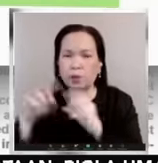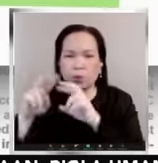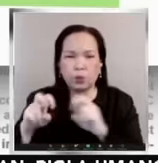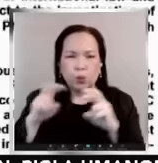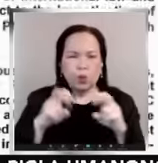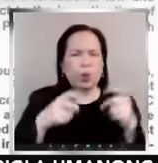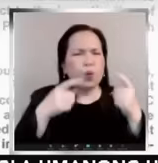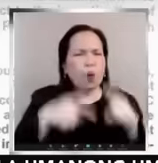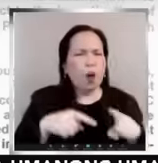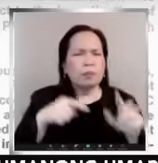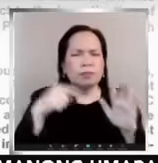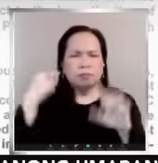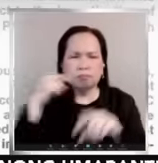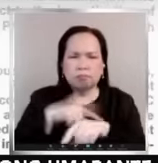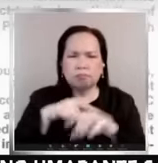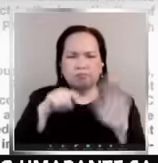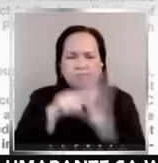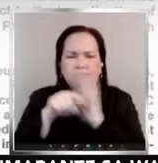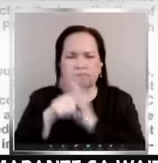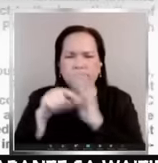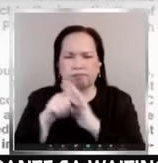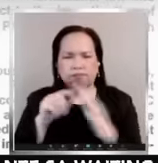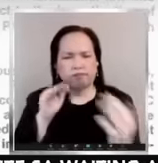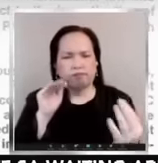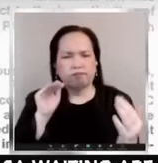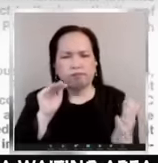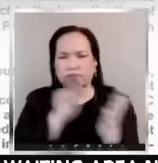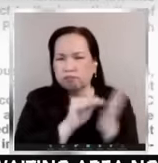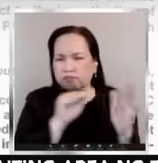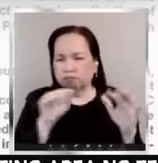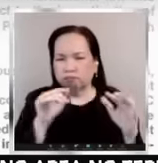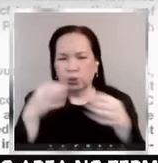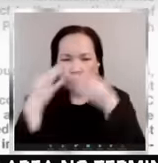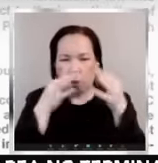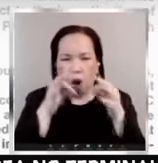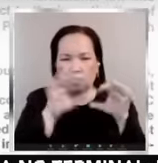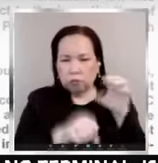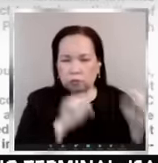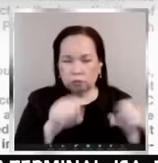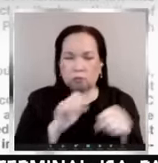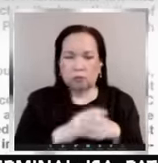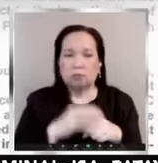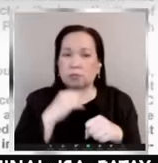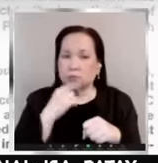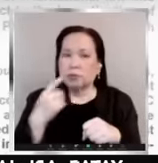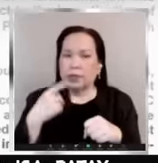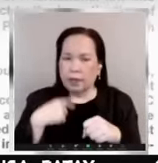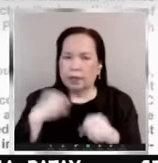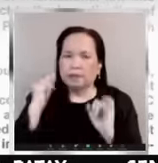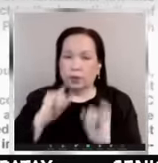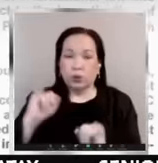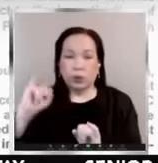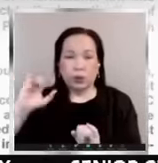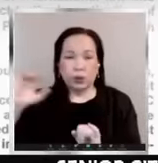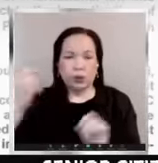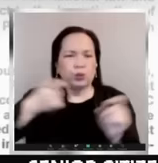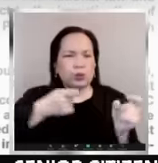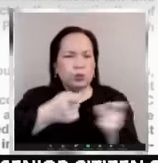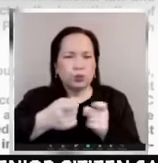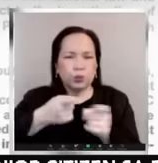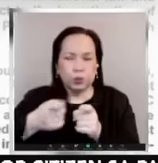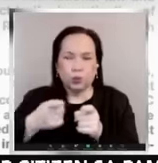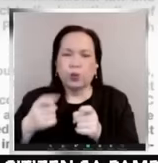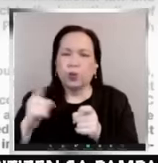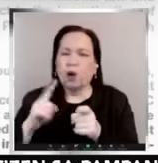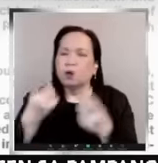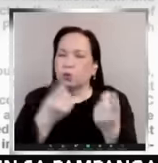Drugs. Binanggit pa ng resolusyon ng desisyon ng Korte Suprema na may jurisdiction pa rin ang ICC sa mga ginawa ng ating gobyerno bago